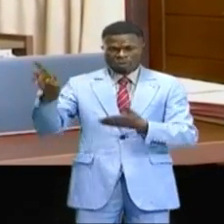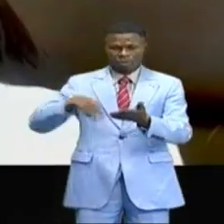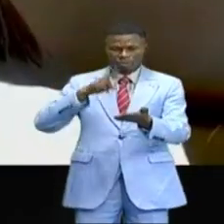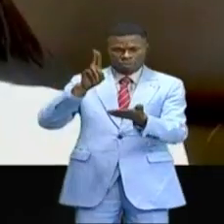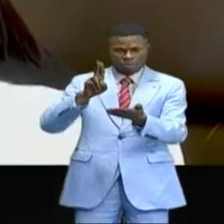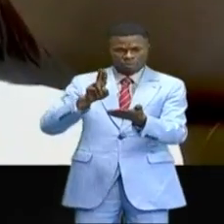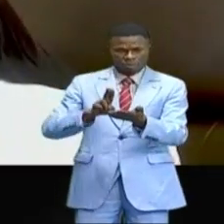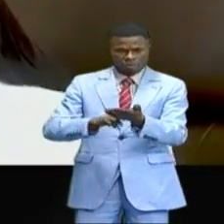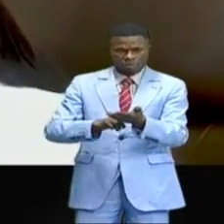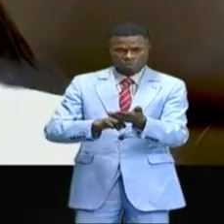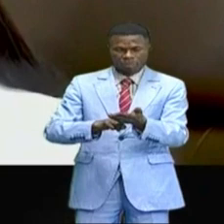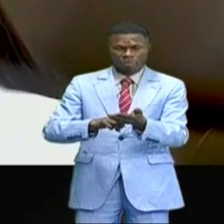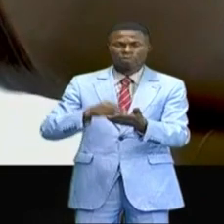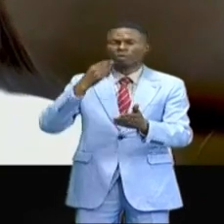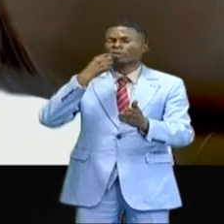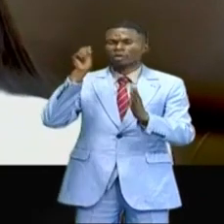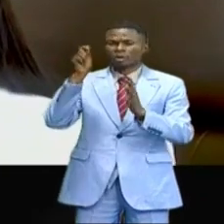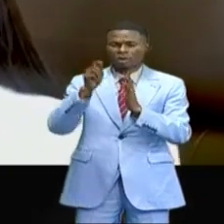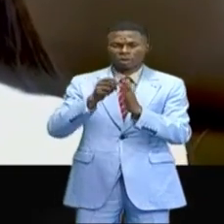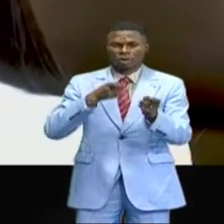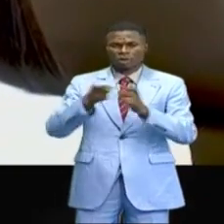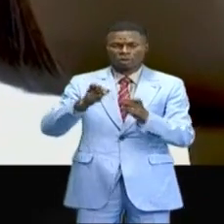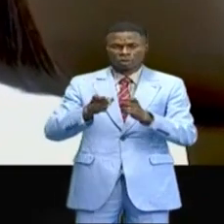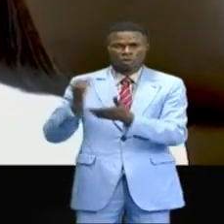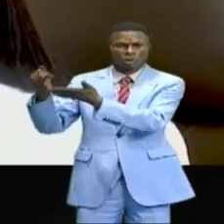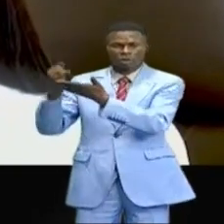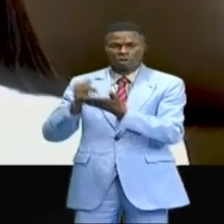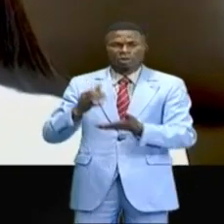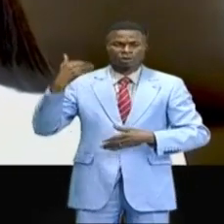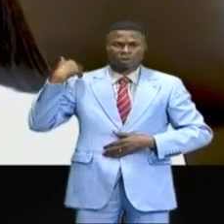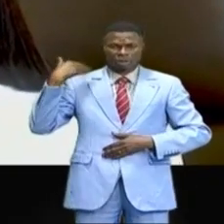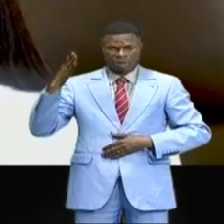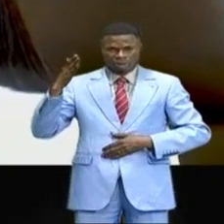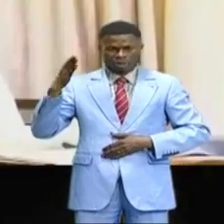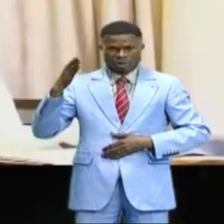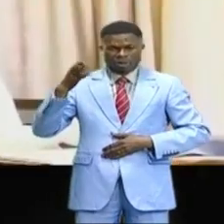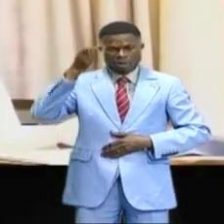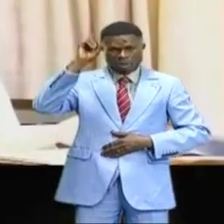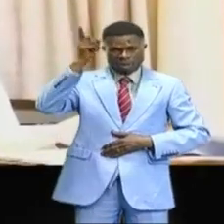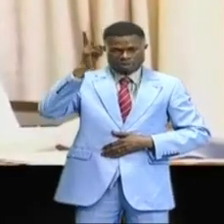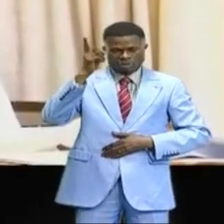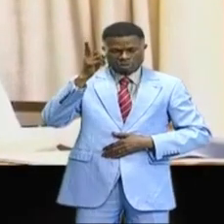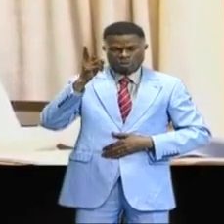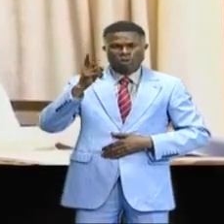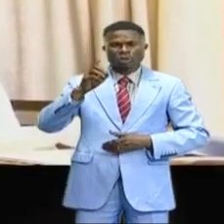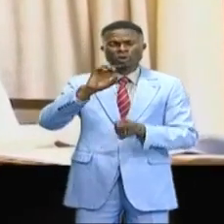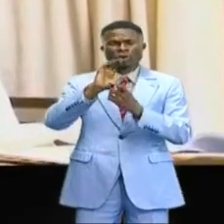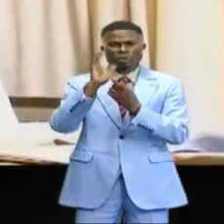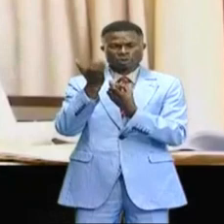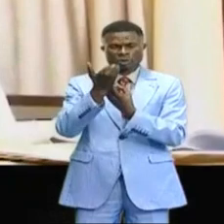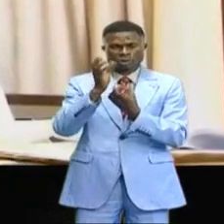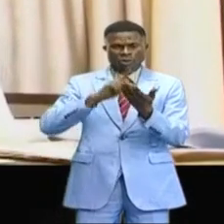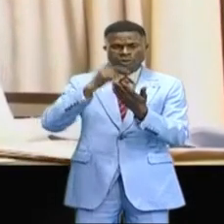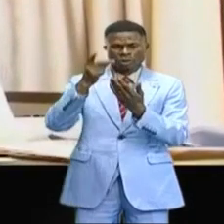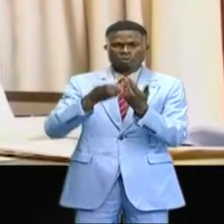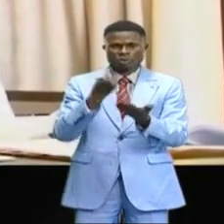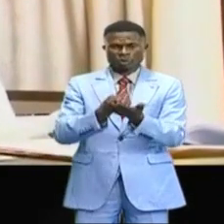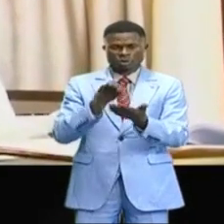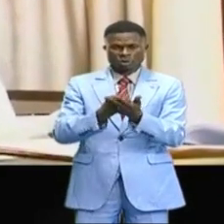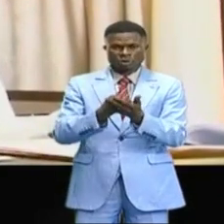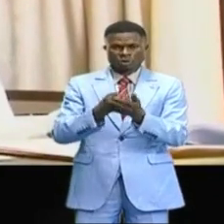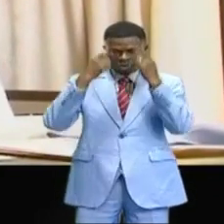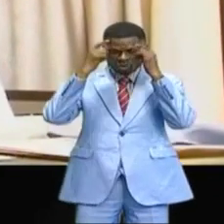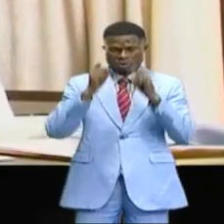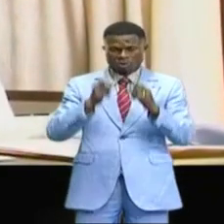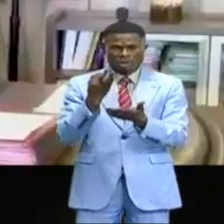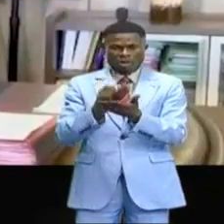signature d'un décret sur la gouvernance des investissements publics qui est l'un des repères structurels du programme économique conclu avec le